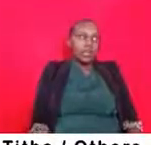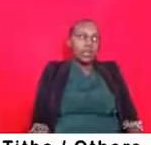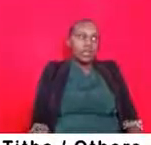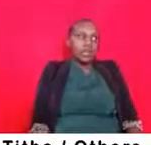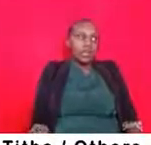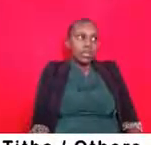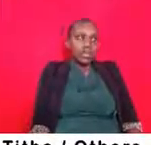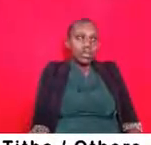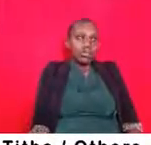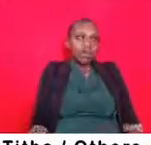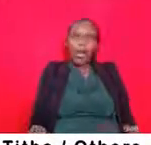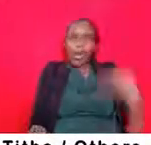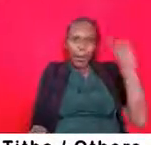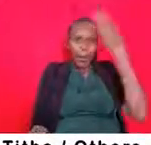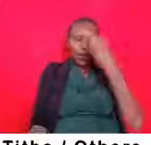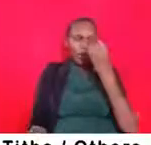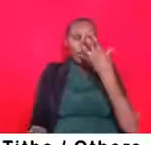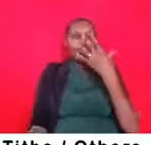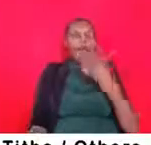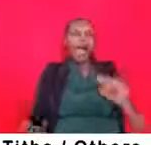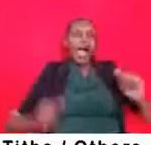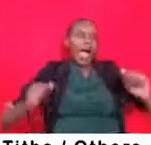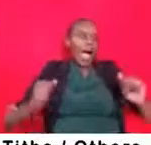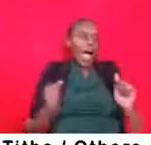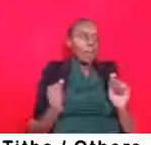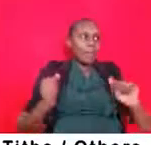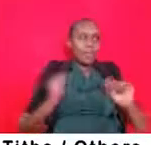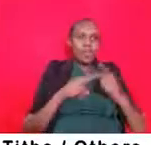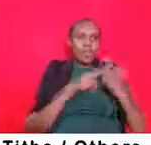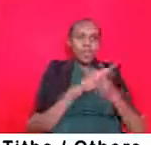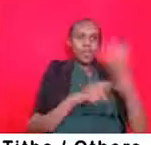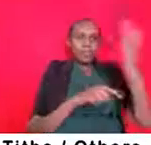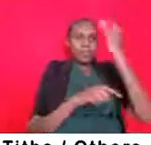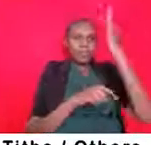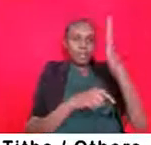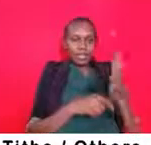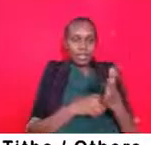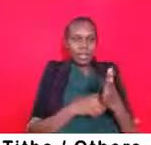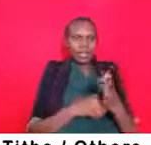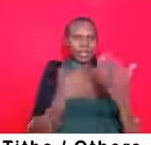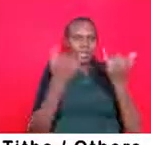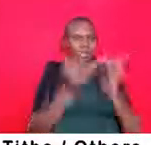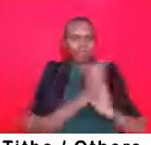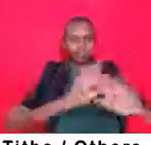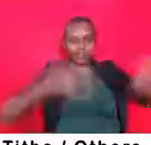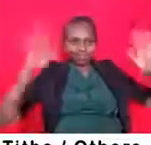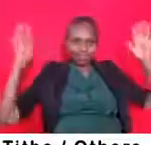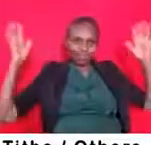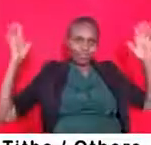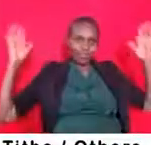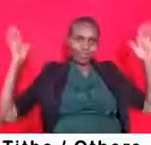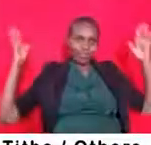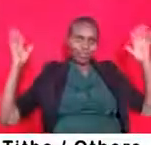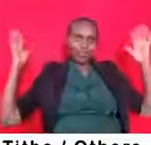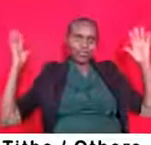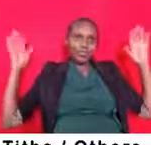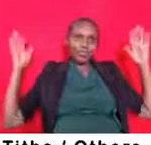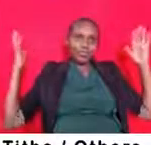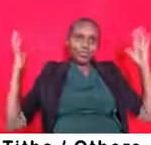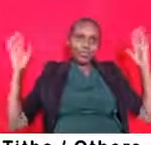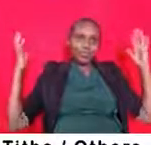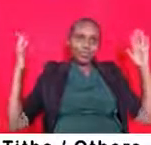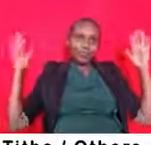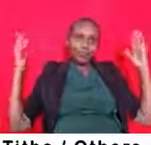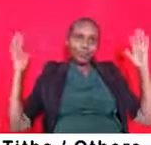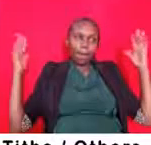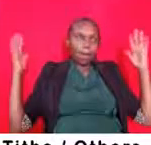around. Awesome. Tumependezwa na neno kutoka kwa mchungaji. Basi tumpongeze kwa makofi.